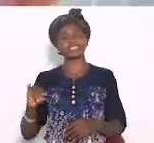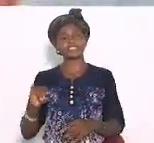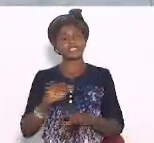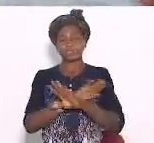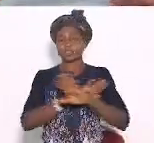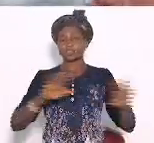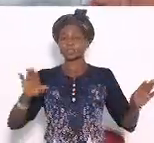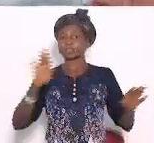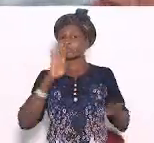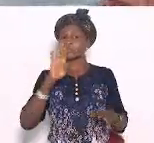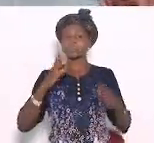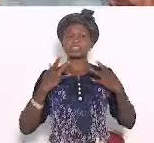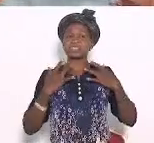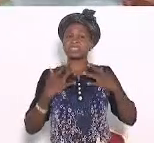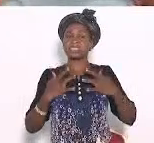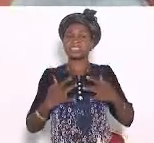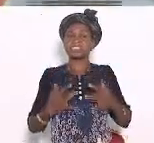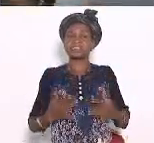begin